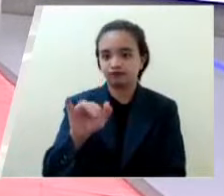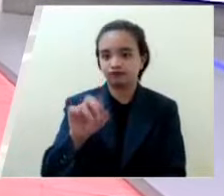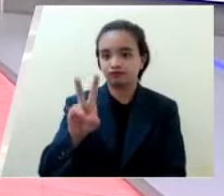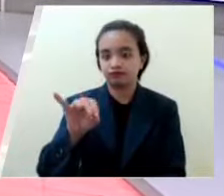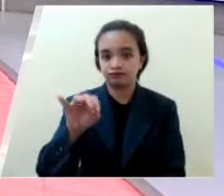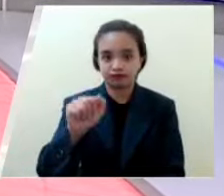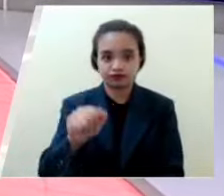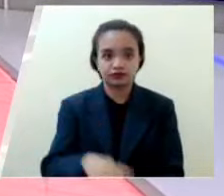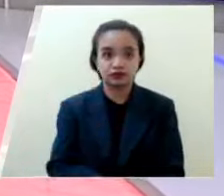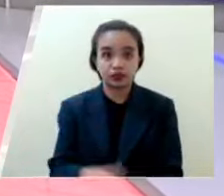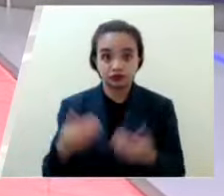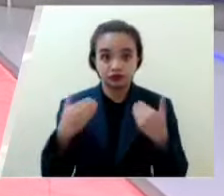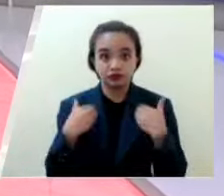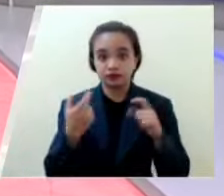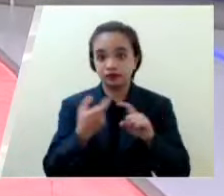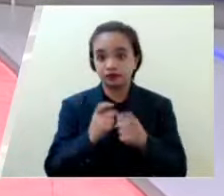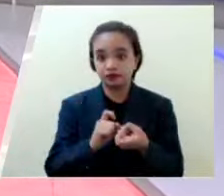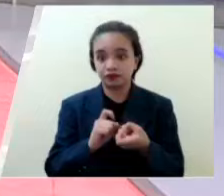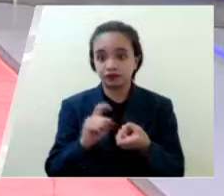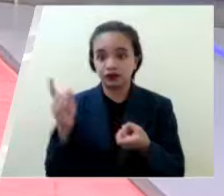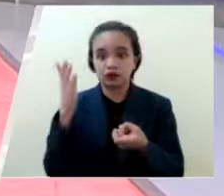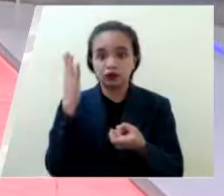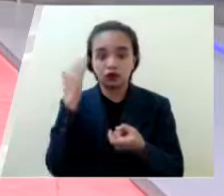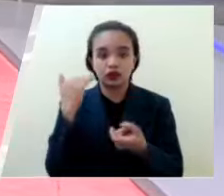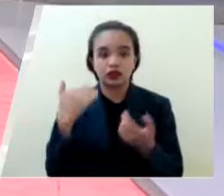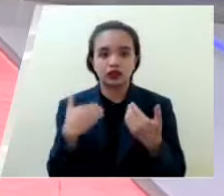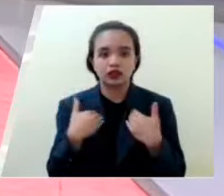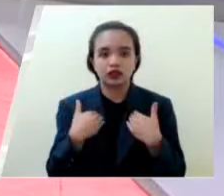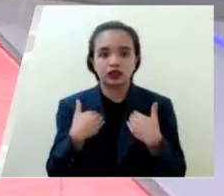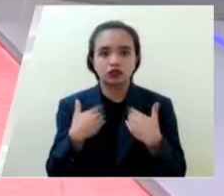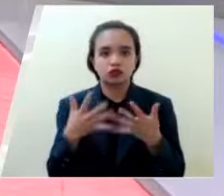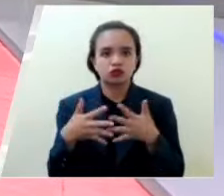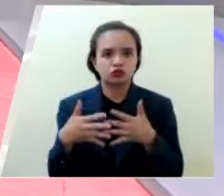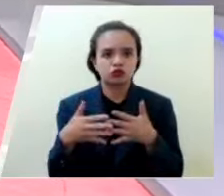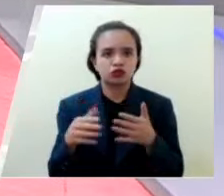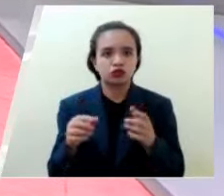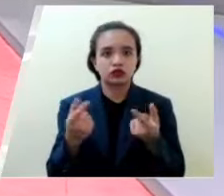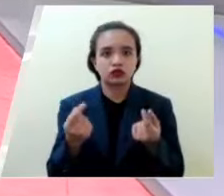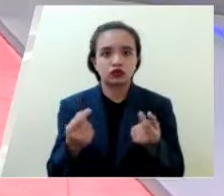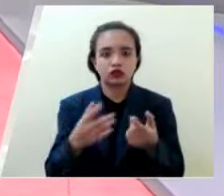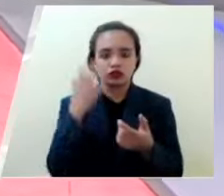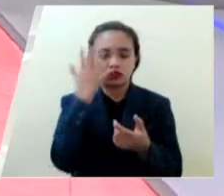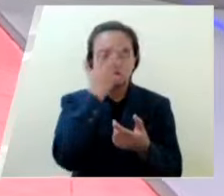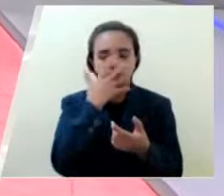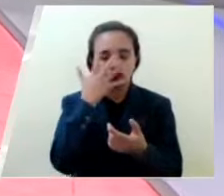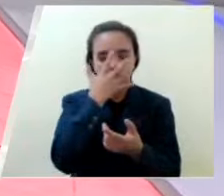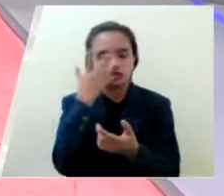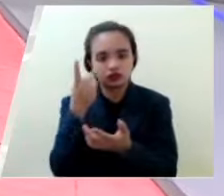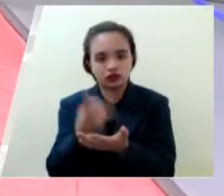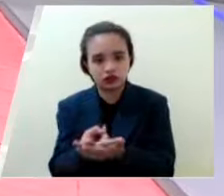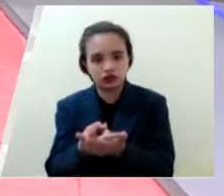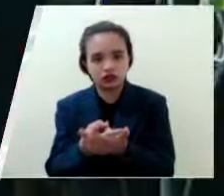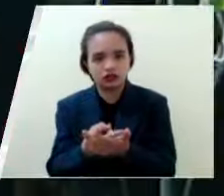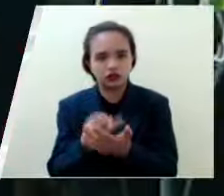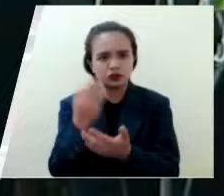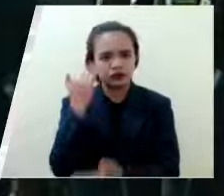mula Marawi. Habang sakay kasi ng isang ride sa perya, bigla siyang nawala ng malay. Why? Oh why?